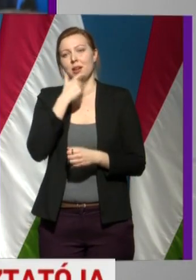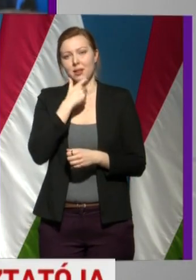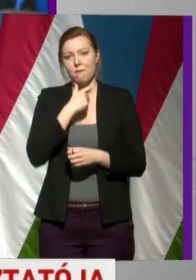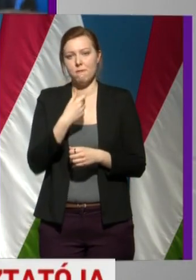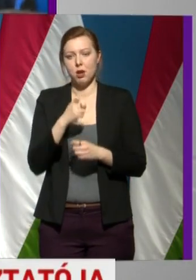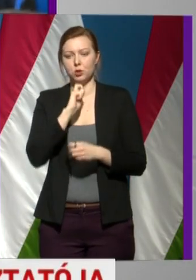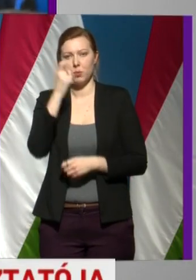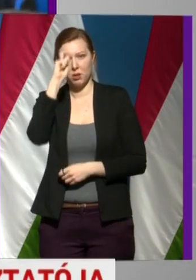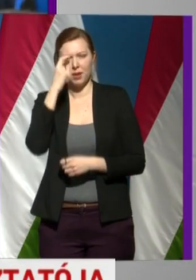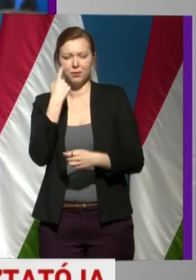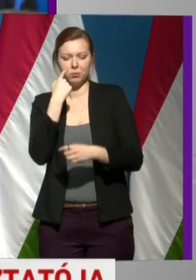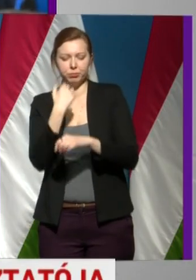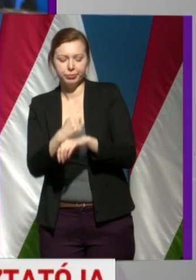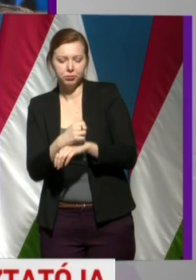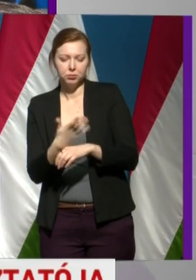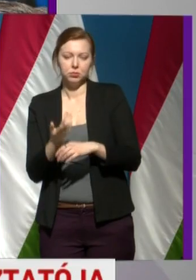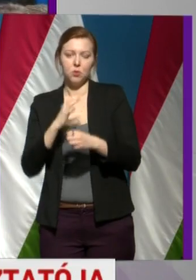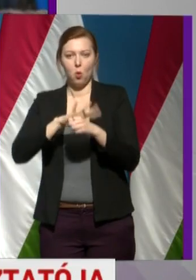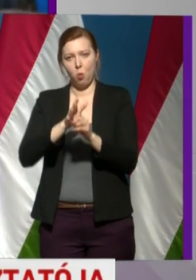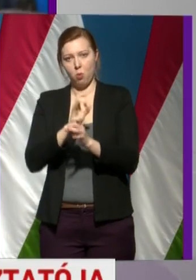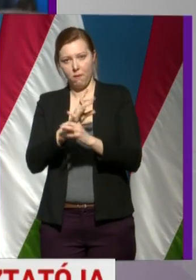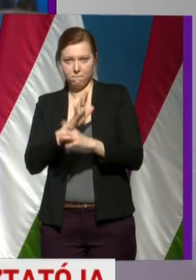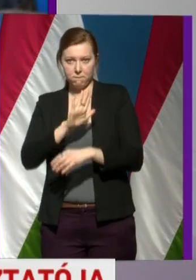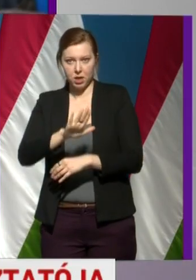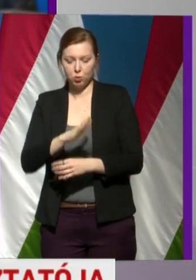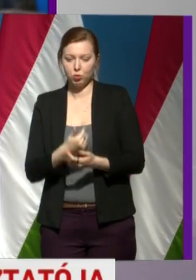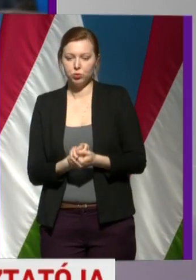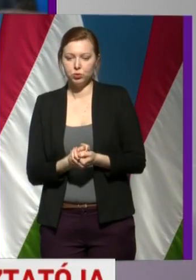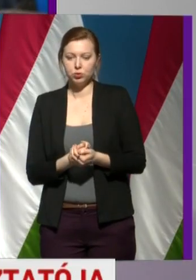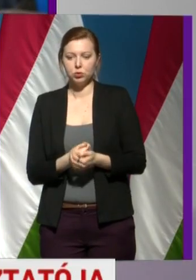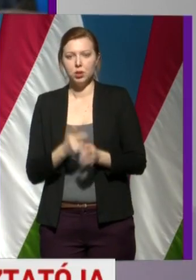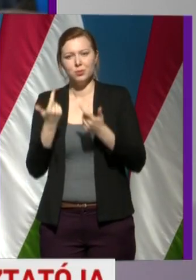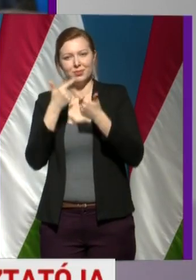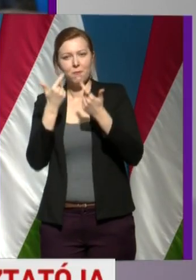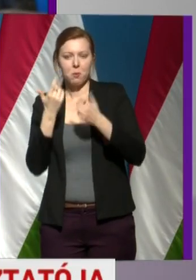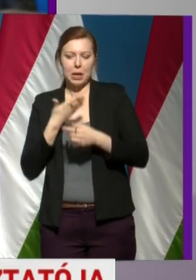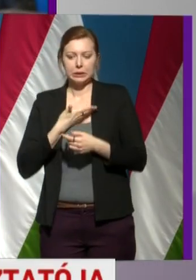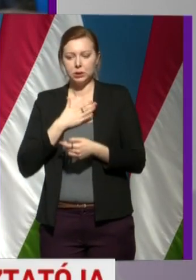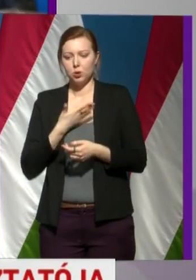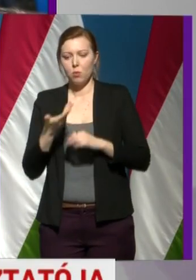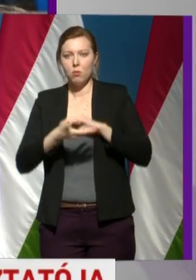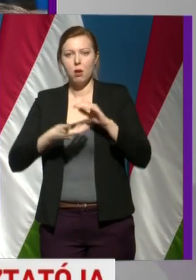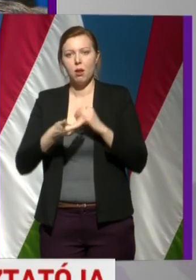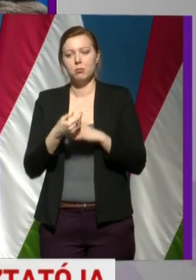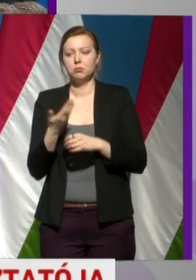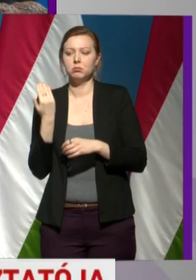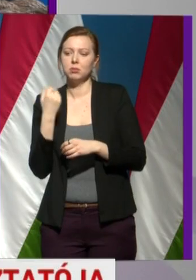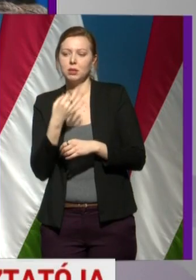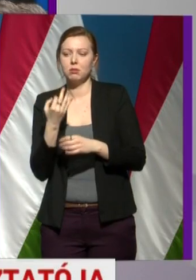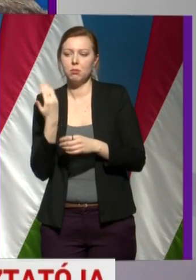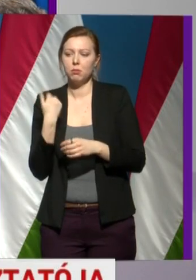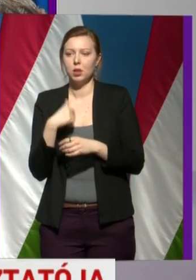magyar férfiről derült ki, hogy koronavírusos, és információink szerint az elmúlt napokban egy több száz